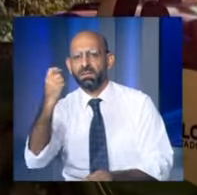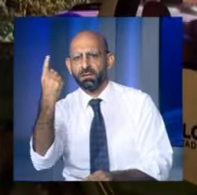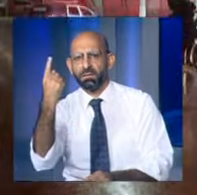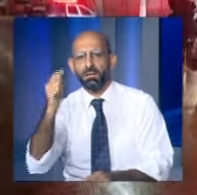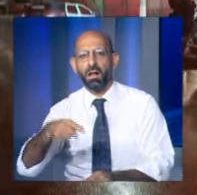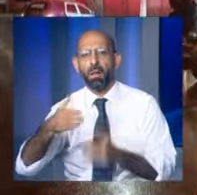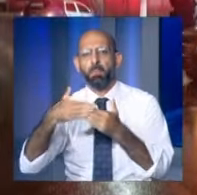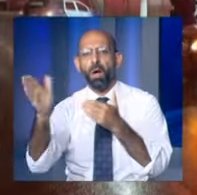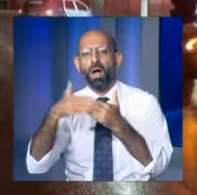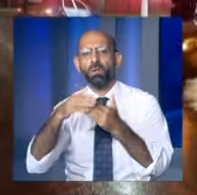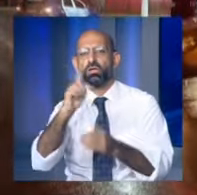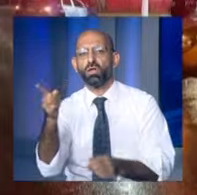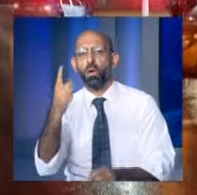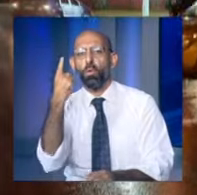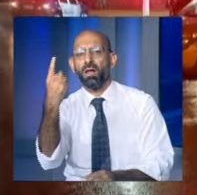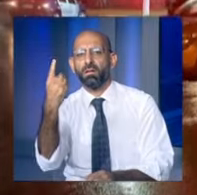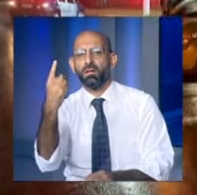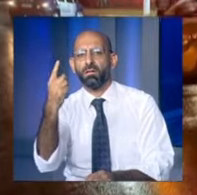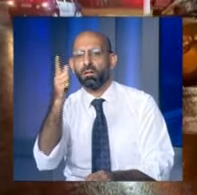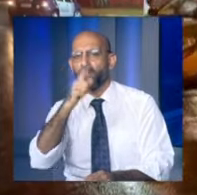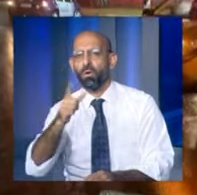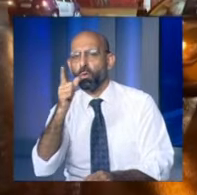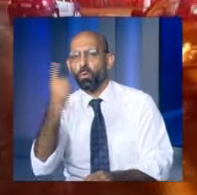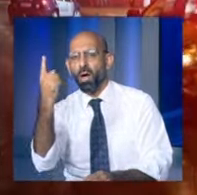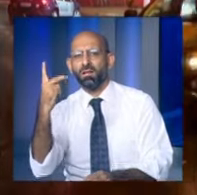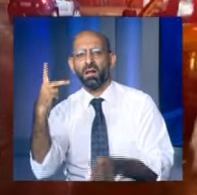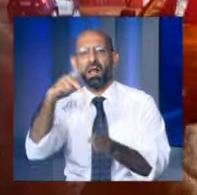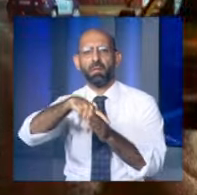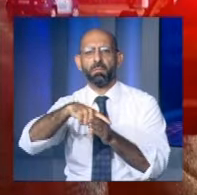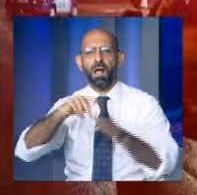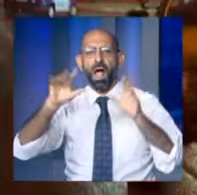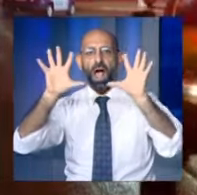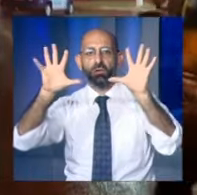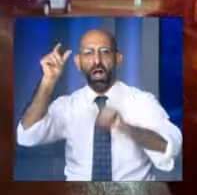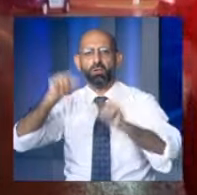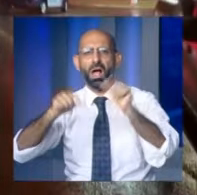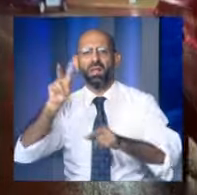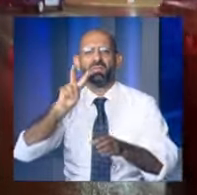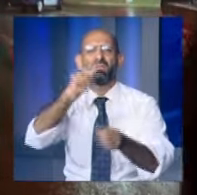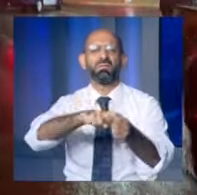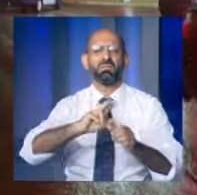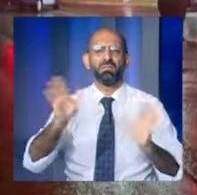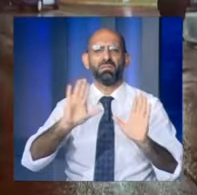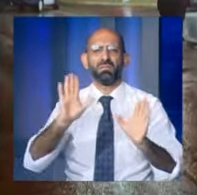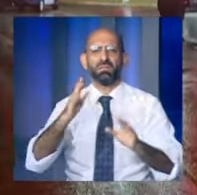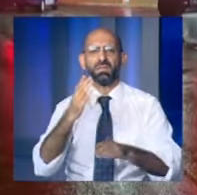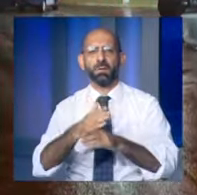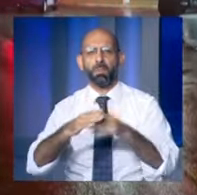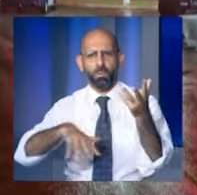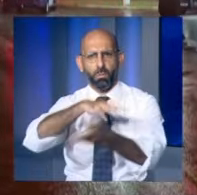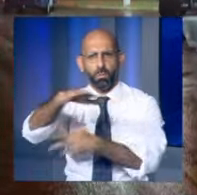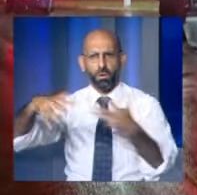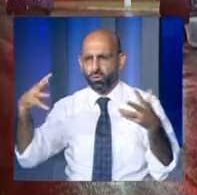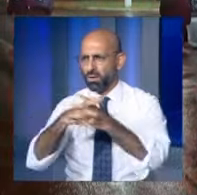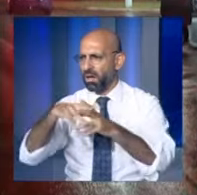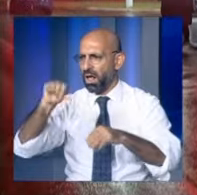أحد المحظوظين. وأوضحت بوابة جي 1 أنه بحسب ما قال الراكب فإن 10 أشخاص لم